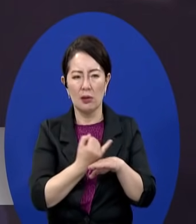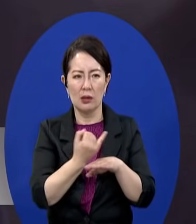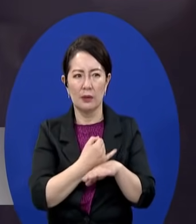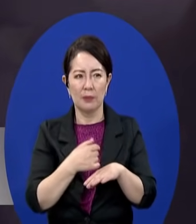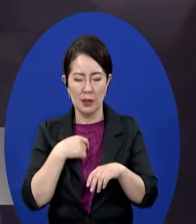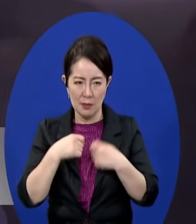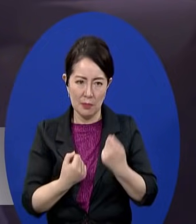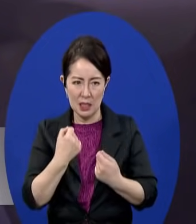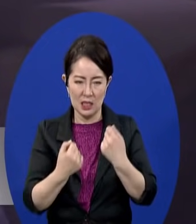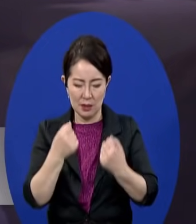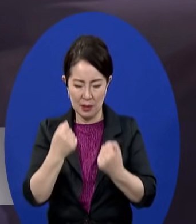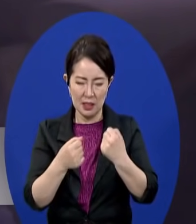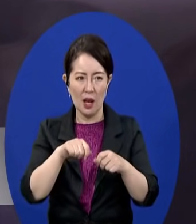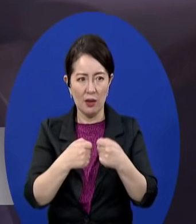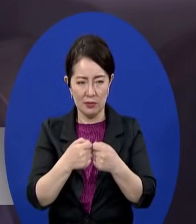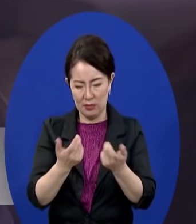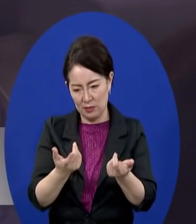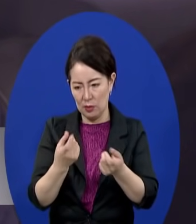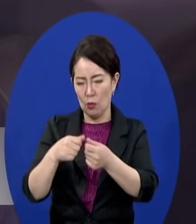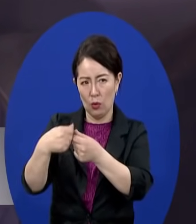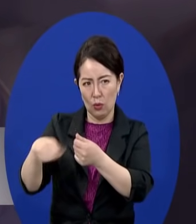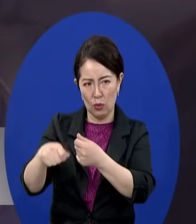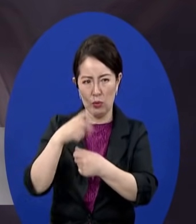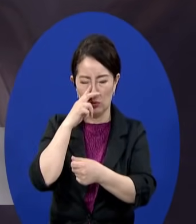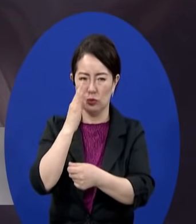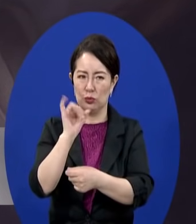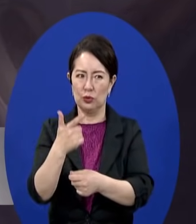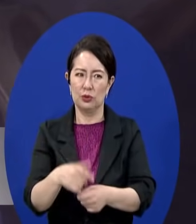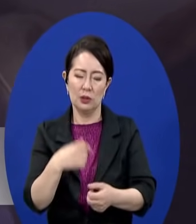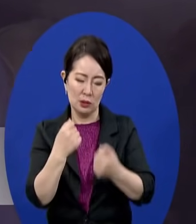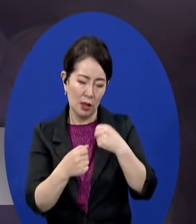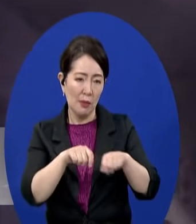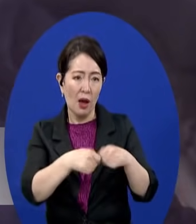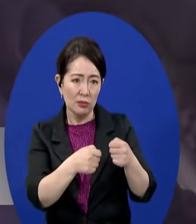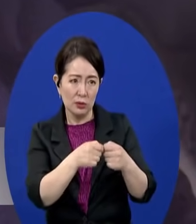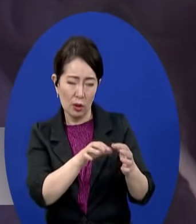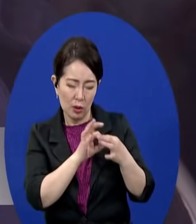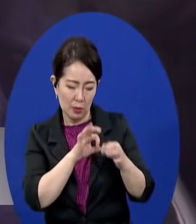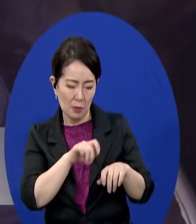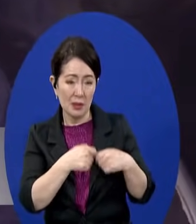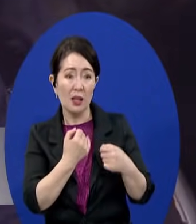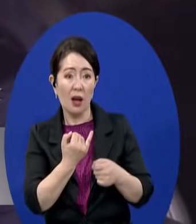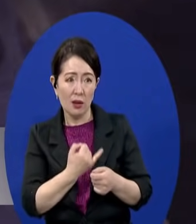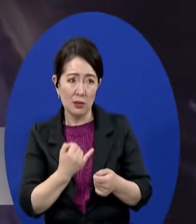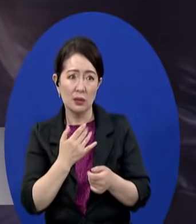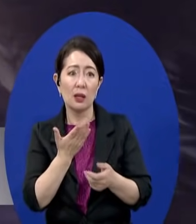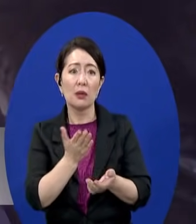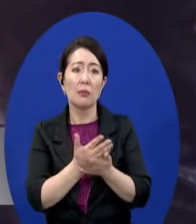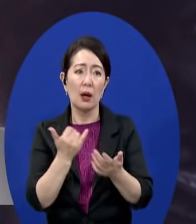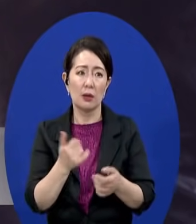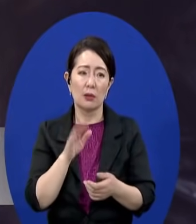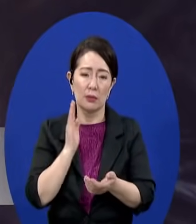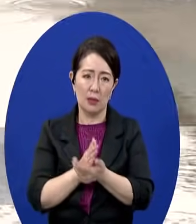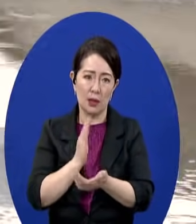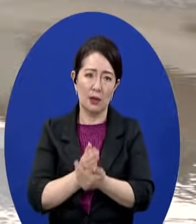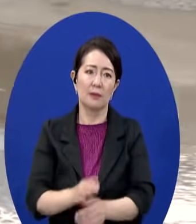машинаа эвдэх гэж замын төлбөр төлж байгаа юм яаж байгаа. Замын эвдрэл гэмтлээс болж машинаа эвдэлсэн тохиолдол танд байгаа юу?